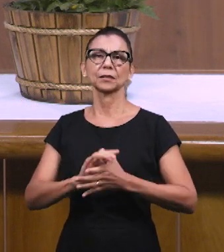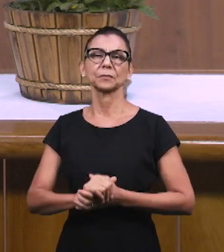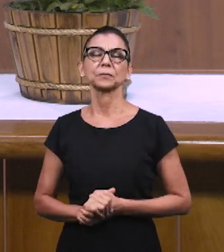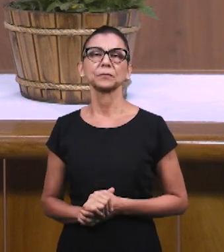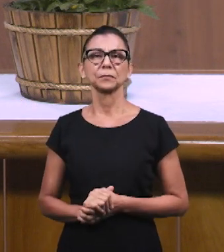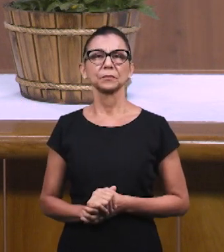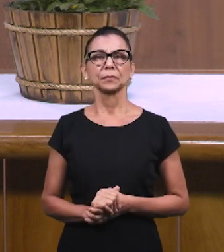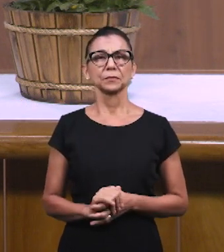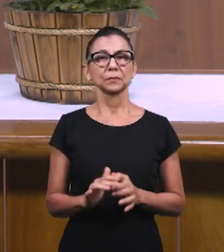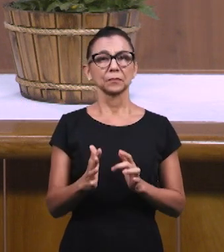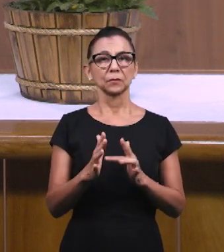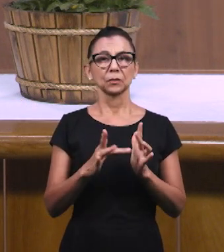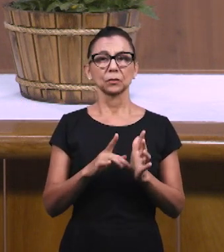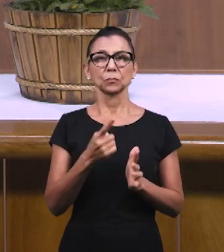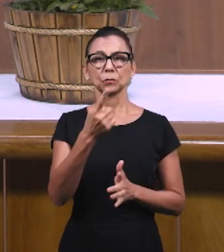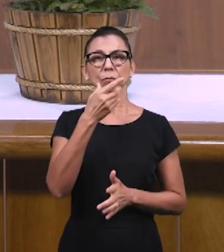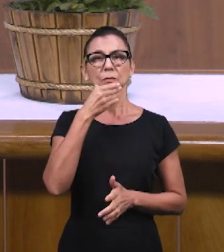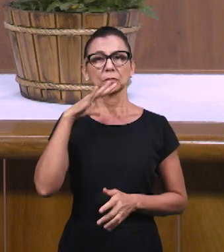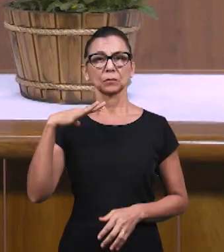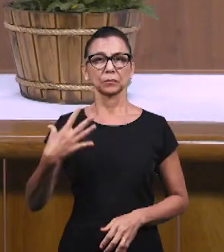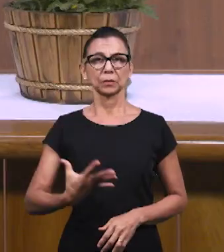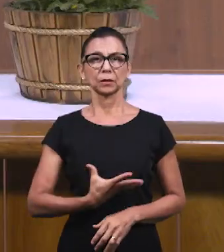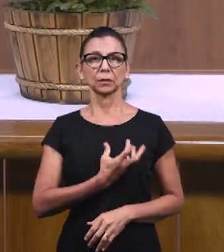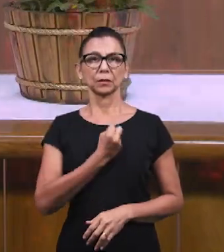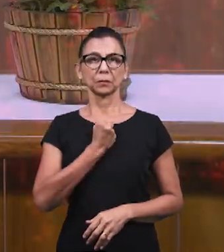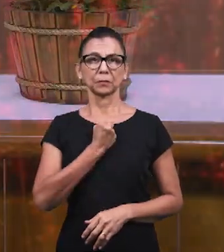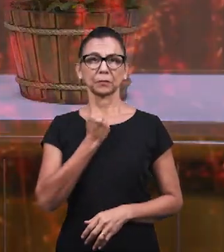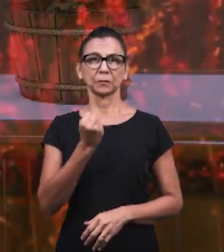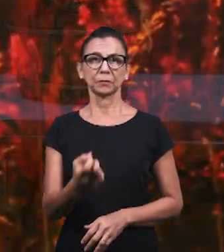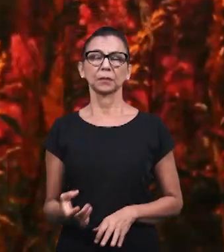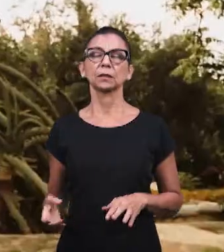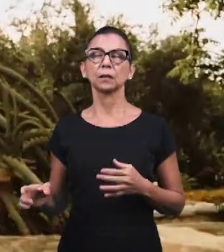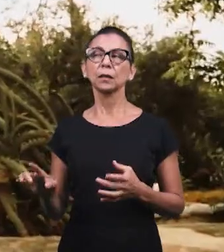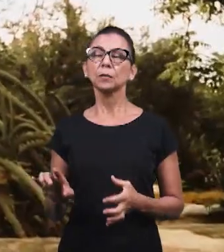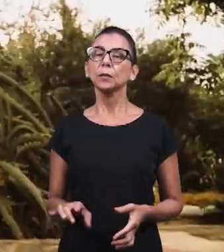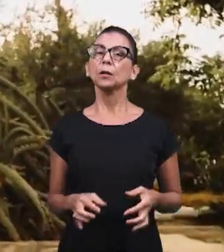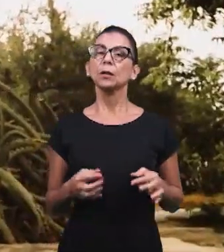personnelle vers le Seigneur, la reconnaissance de Jésus comme notre véritable Sauveur.